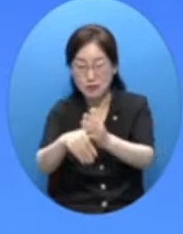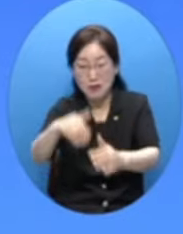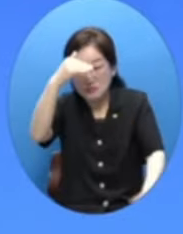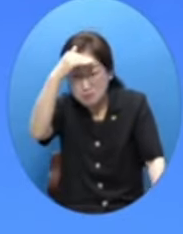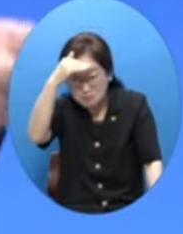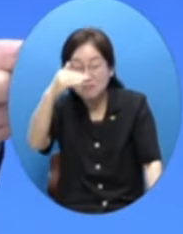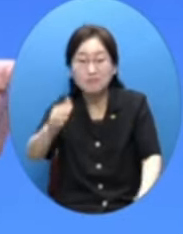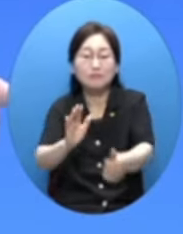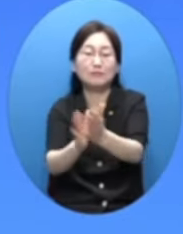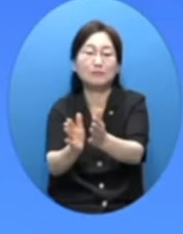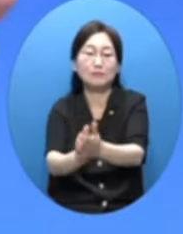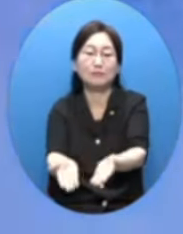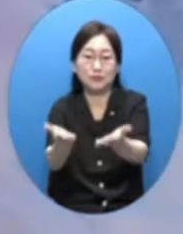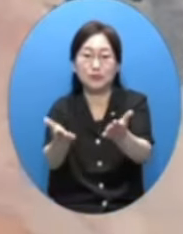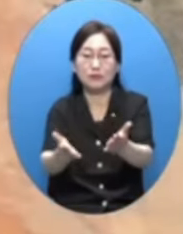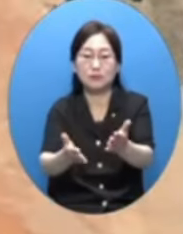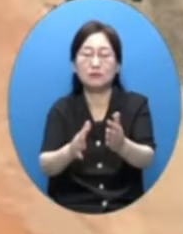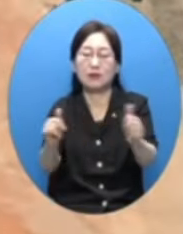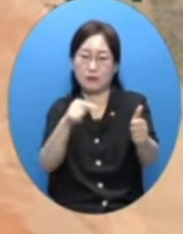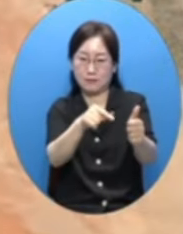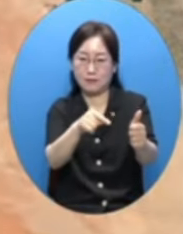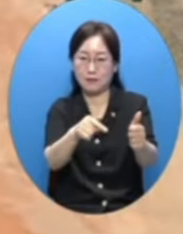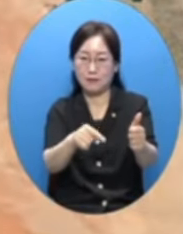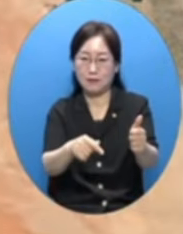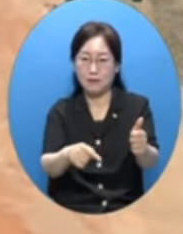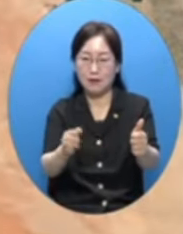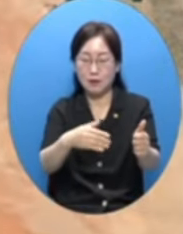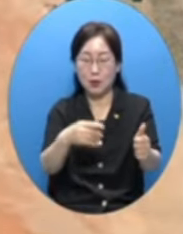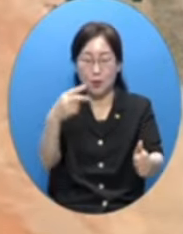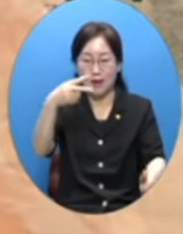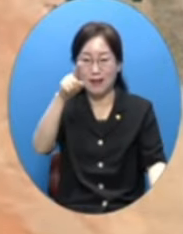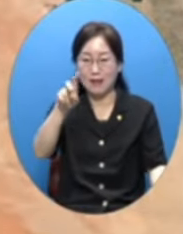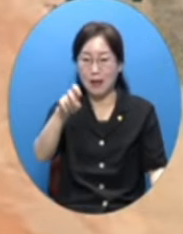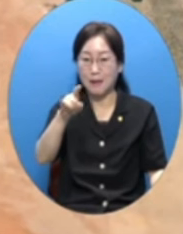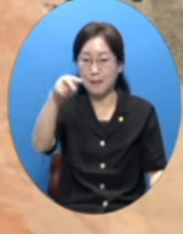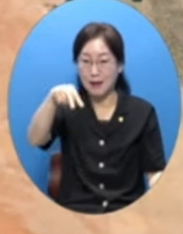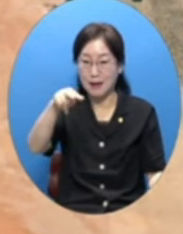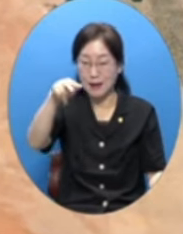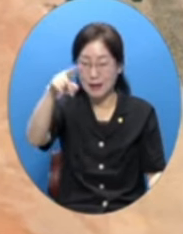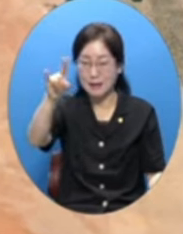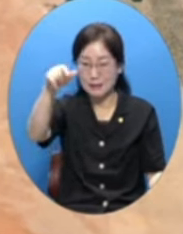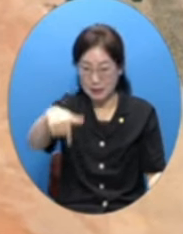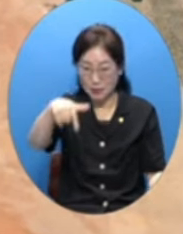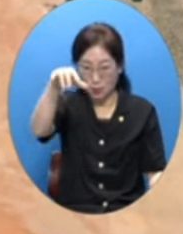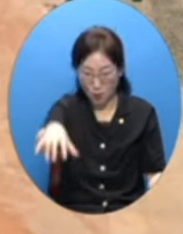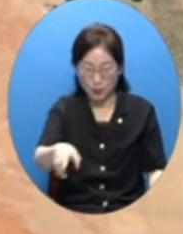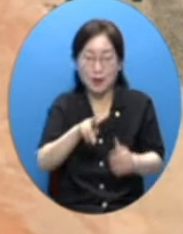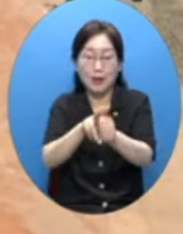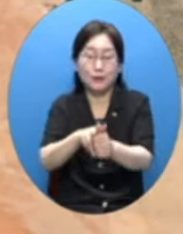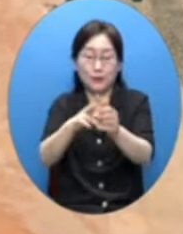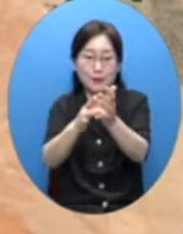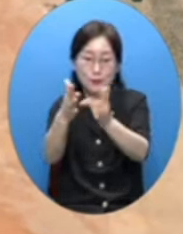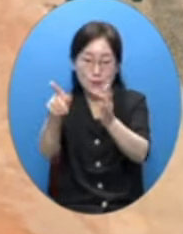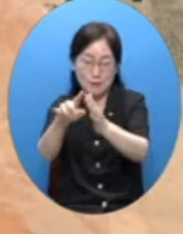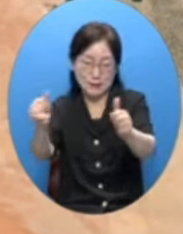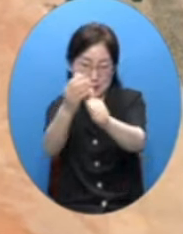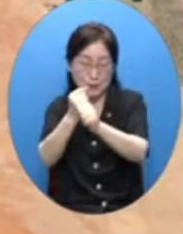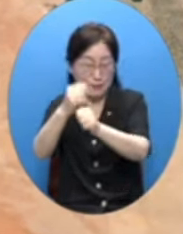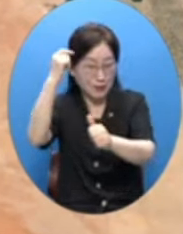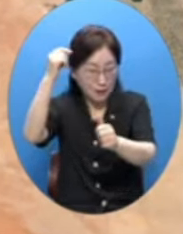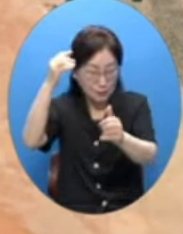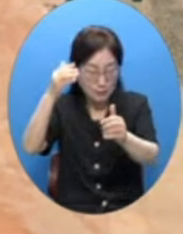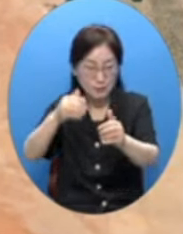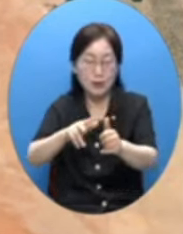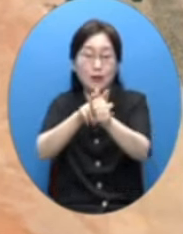받아서 다메섹으로 가서 거기는 예수님의 사람을 붙잡으러 가는 중에 다메섹 부부근에 이르러서 지금